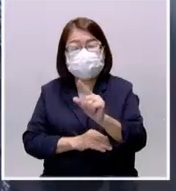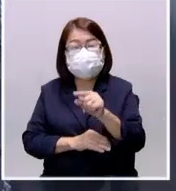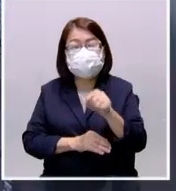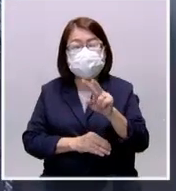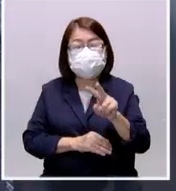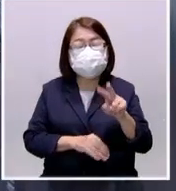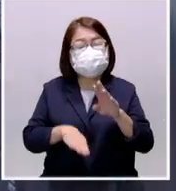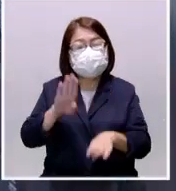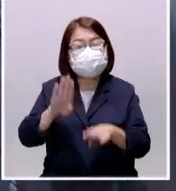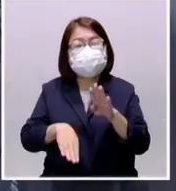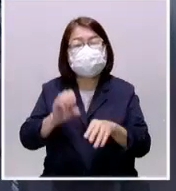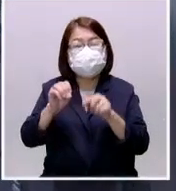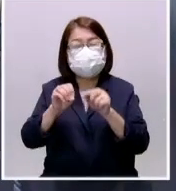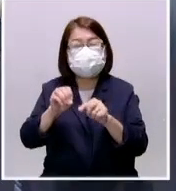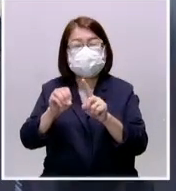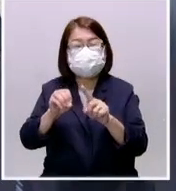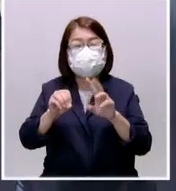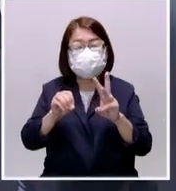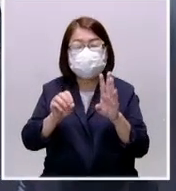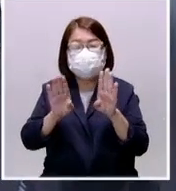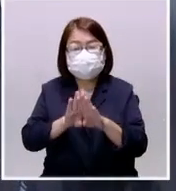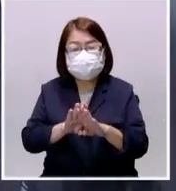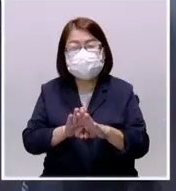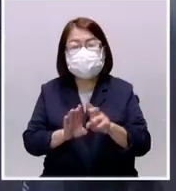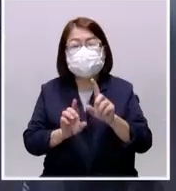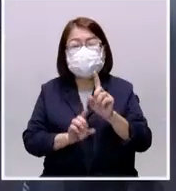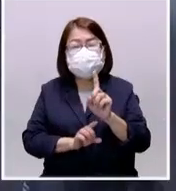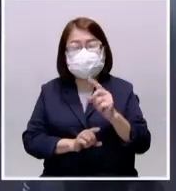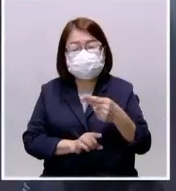ดหรือร้อยละ 0.16ไปปิดที่